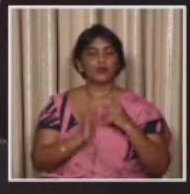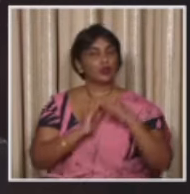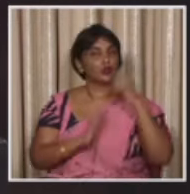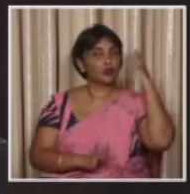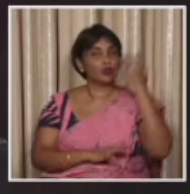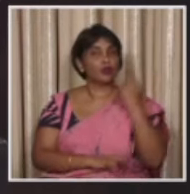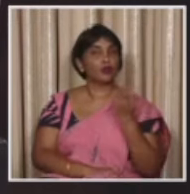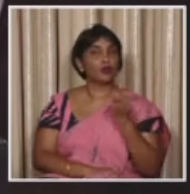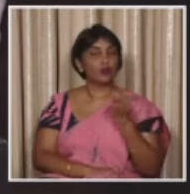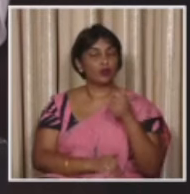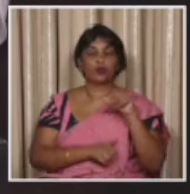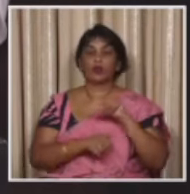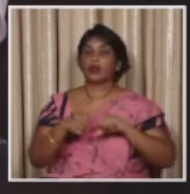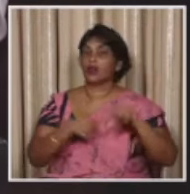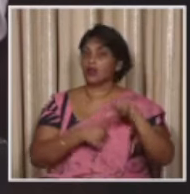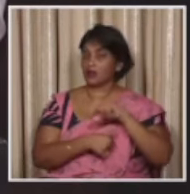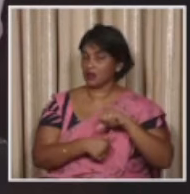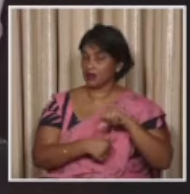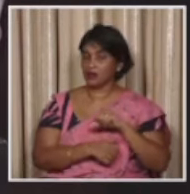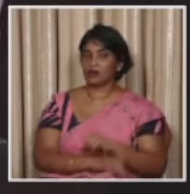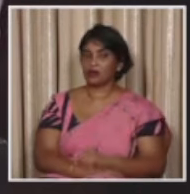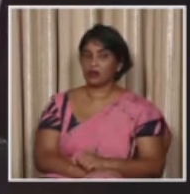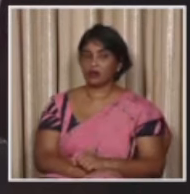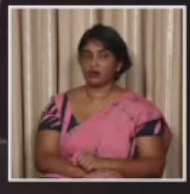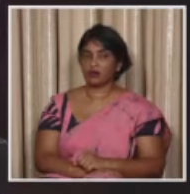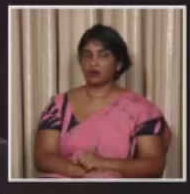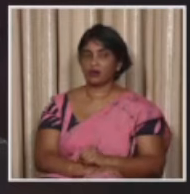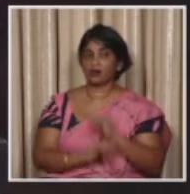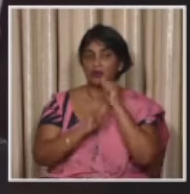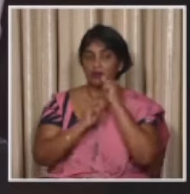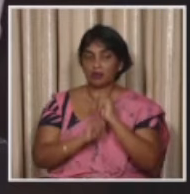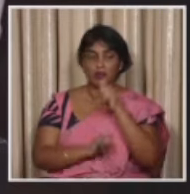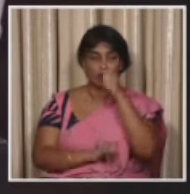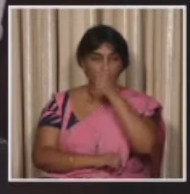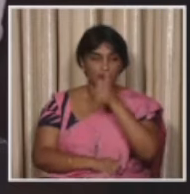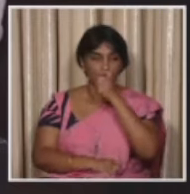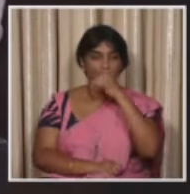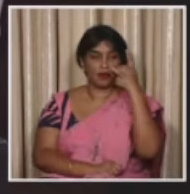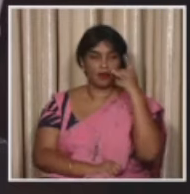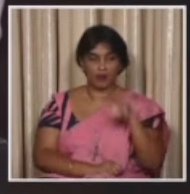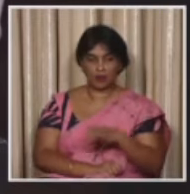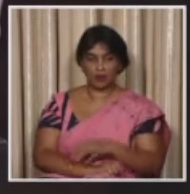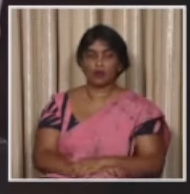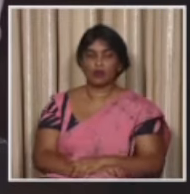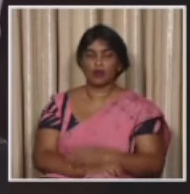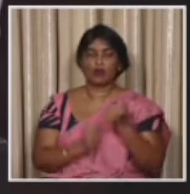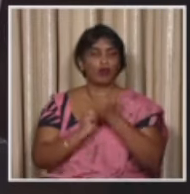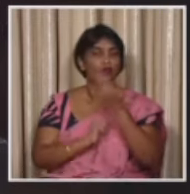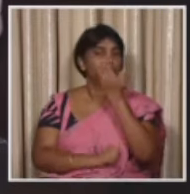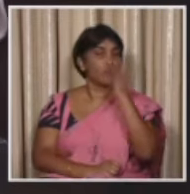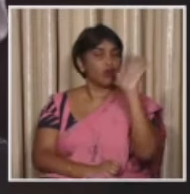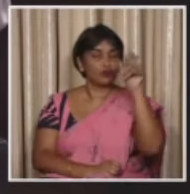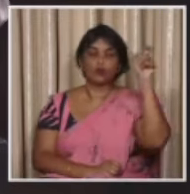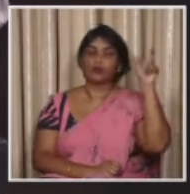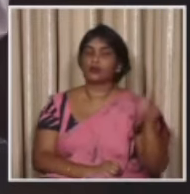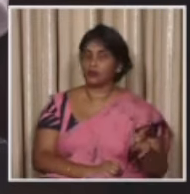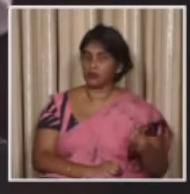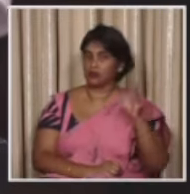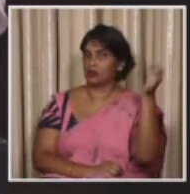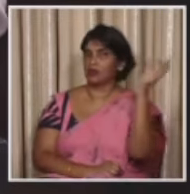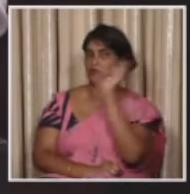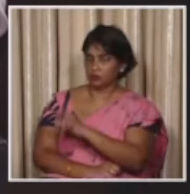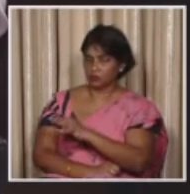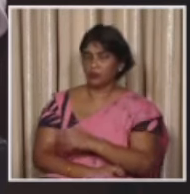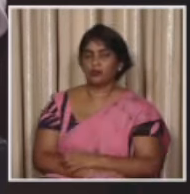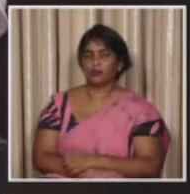ජාත්‍යන්තර මූල්‍ය ආයතනයක විවිධ අක්‍රමිකතා නිසා ඉවත් කරන්නට යෙදුණු පුද්ගලයෙක් පත් කළ දෙනවා මේකට.